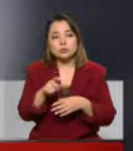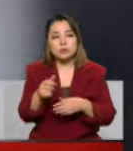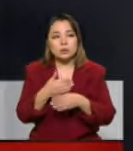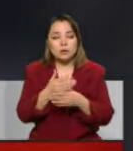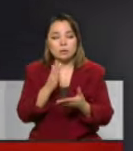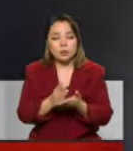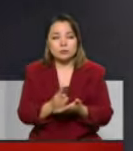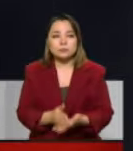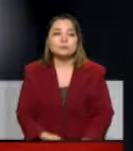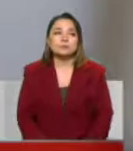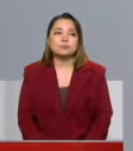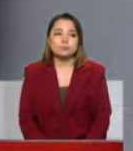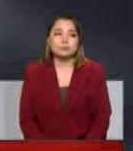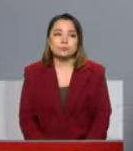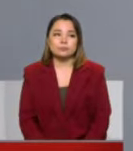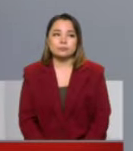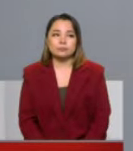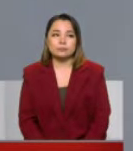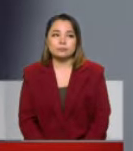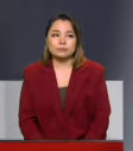созды.